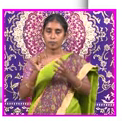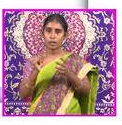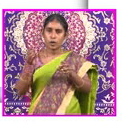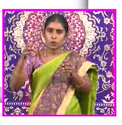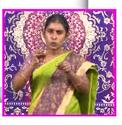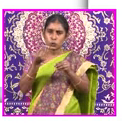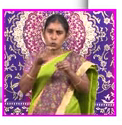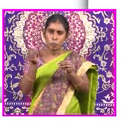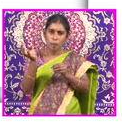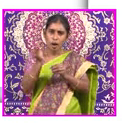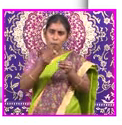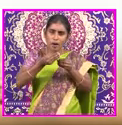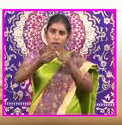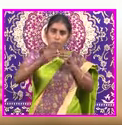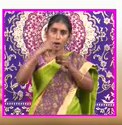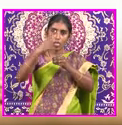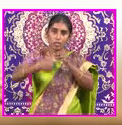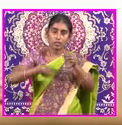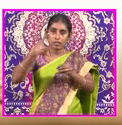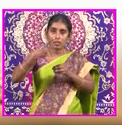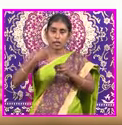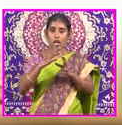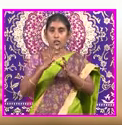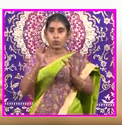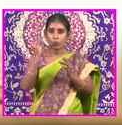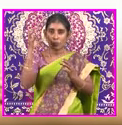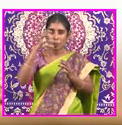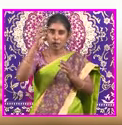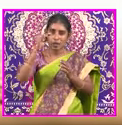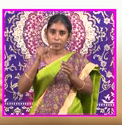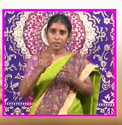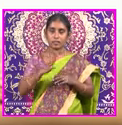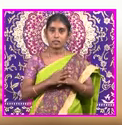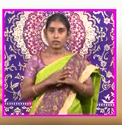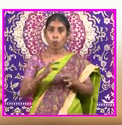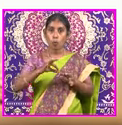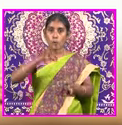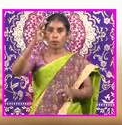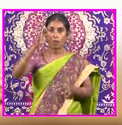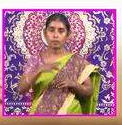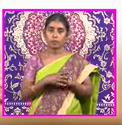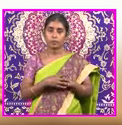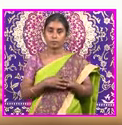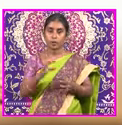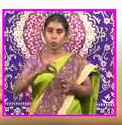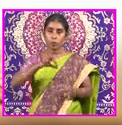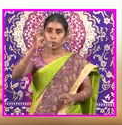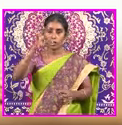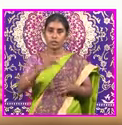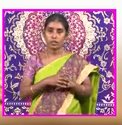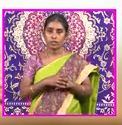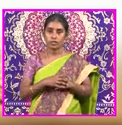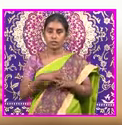பரவலை பாதிக்கக்கூடிய ஒரு முக்கியமான காரணி உயரமாக காணப்படுகிறது. ஏற்கனவே நாம் கூறியது போல் மலைப்பகுதிகளில் மலையின் அடிவாரத்தில் ஒரு